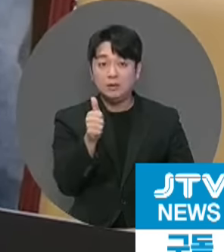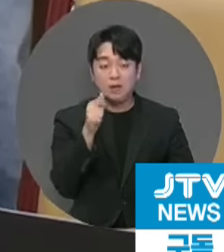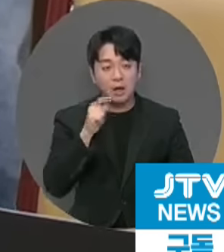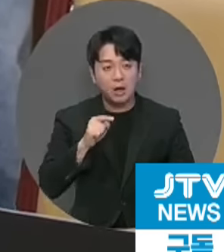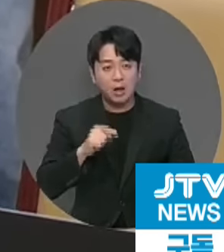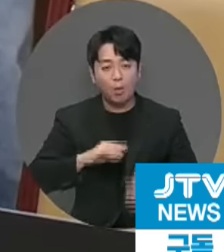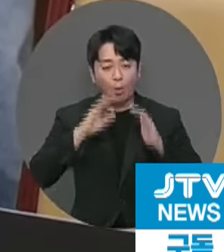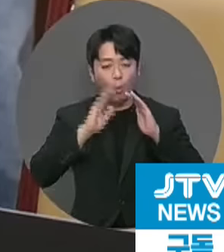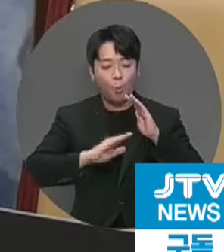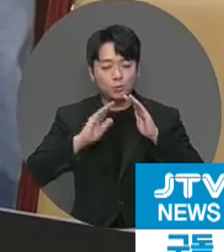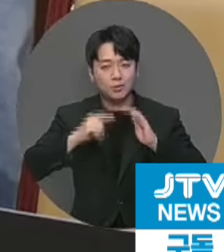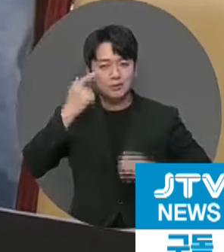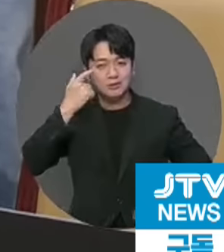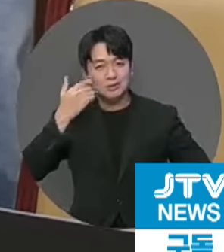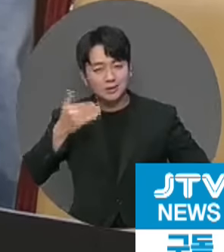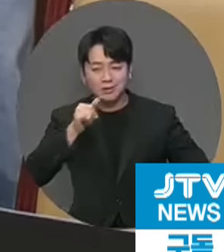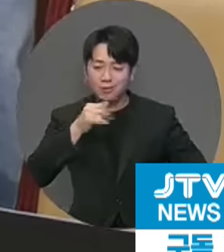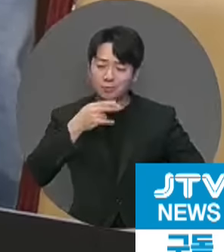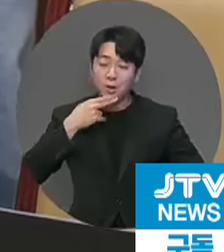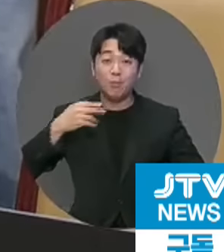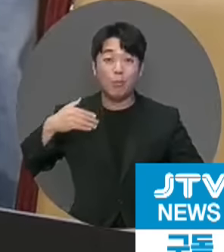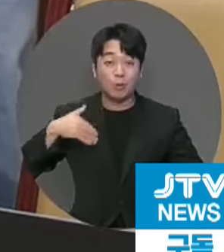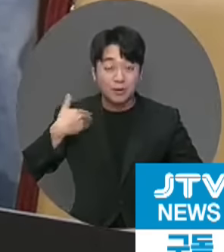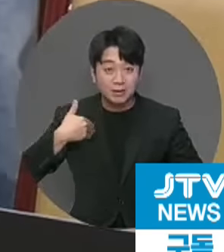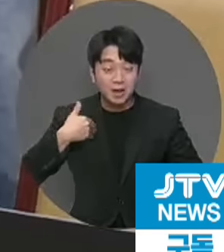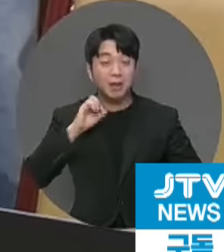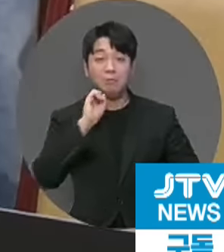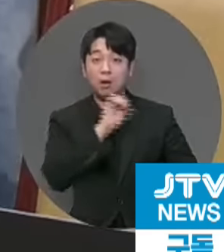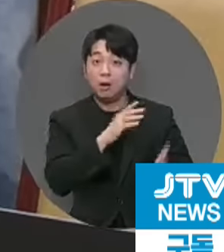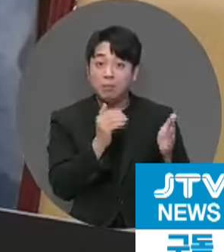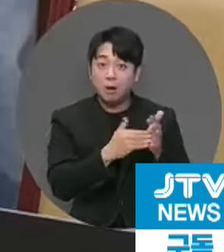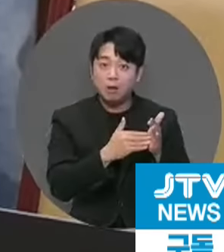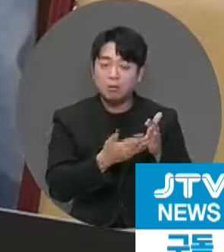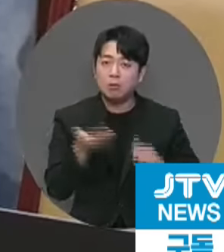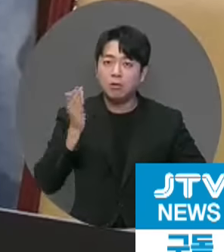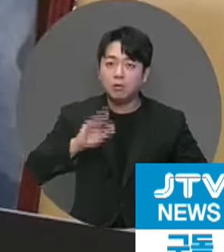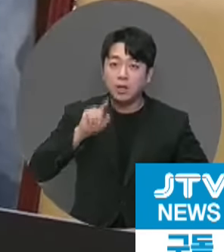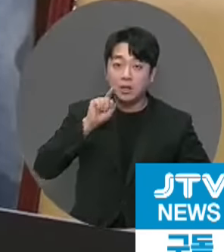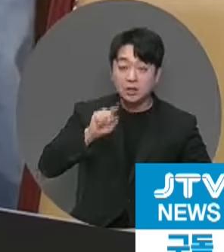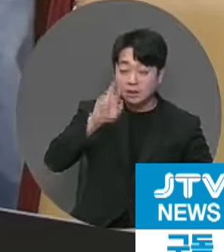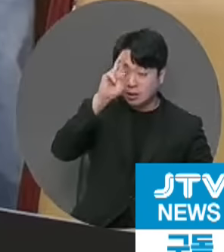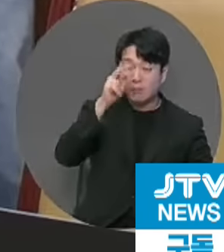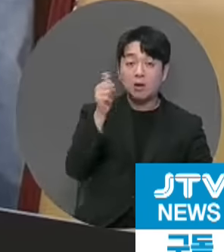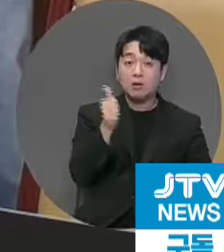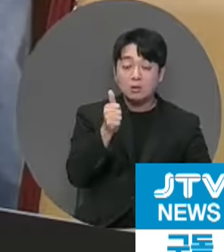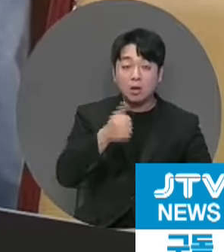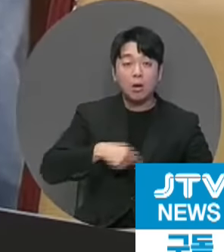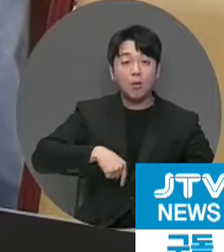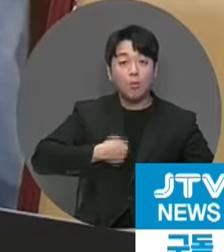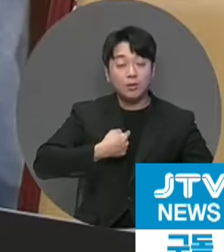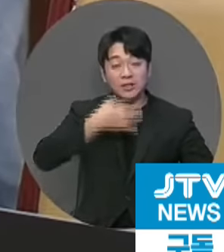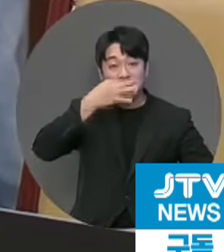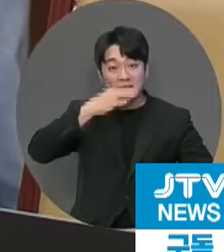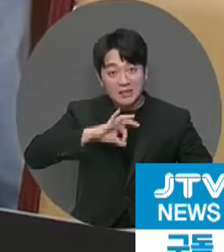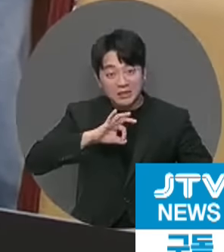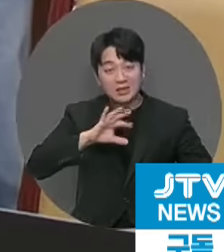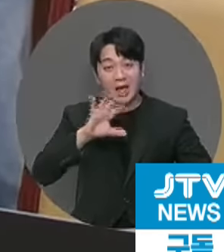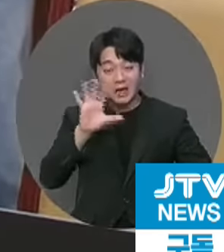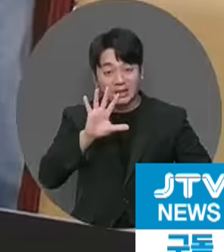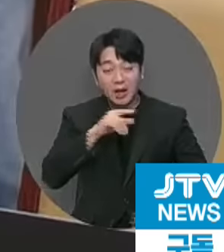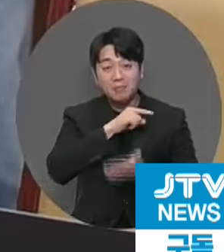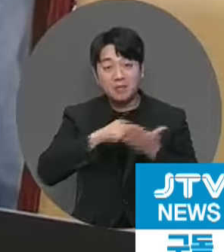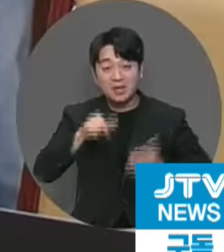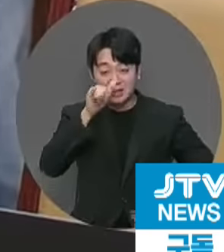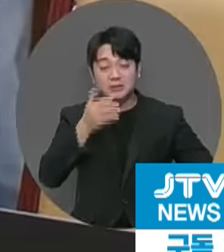해서 뭐가 새로운 게 더 나옵니까? 본인 스스로가 자기에게 유리하게 말했다는 것을 아니라고 걷어들였는데 거기서 뭘